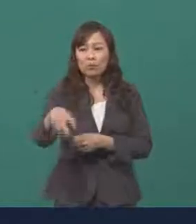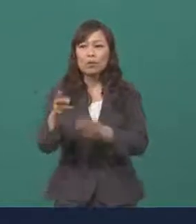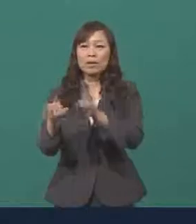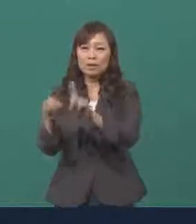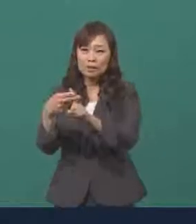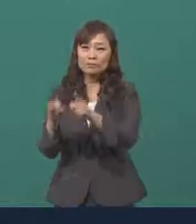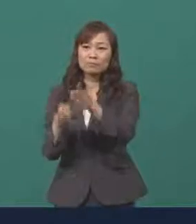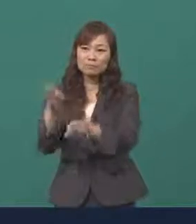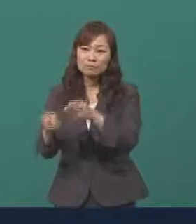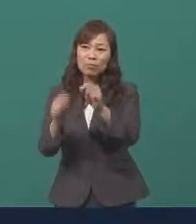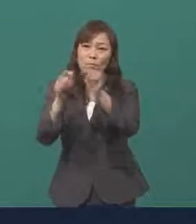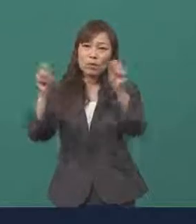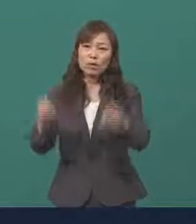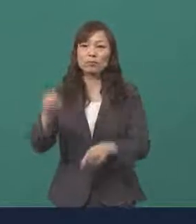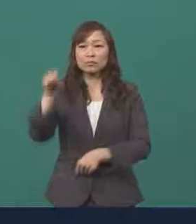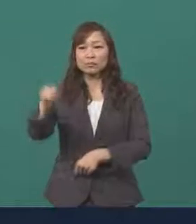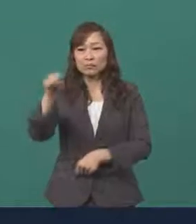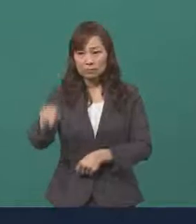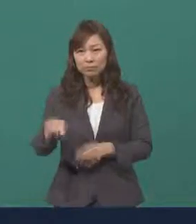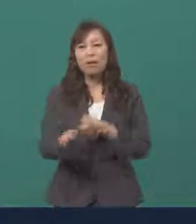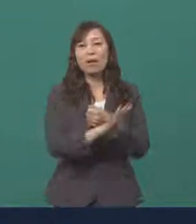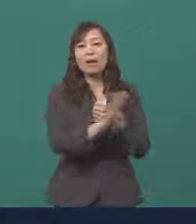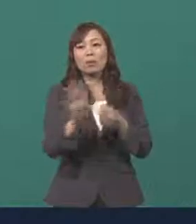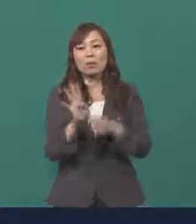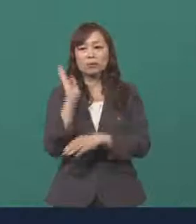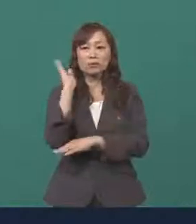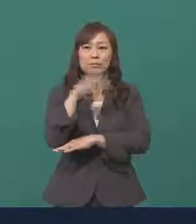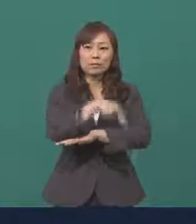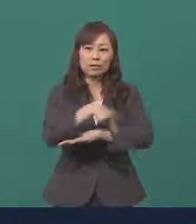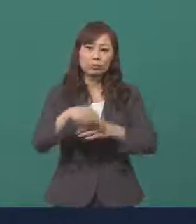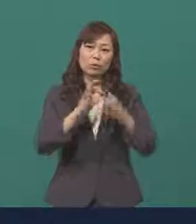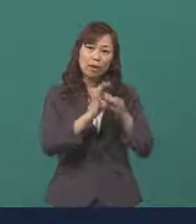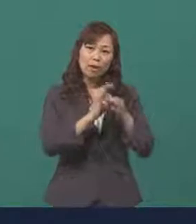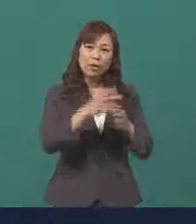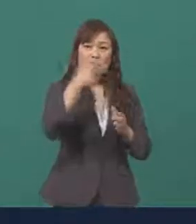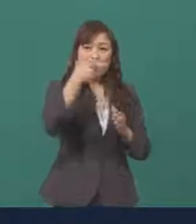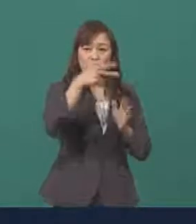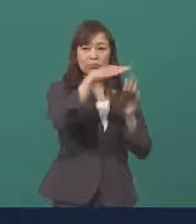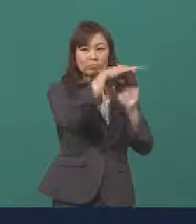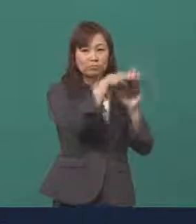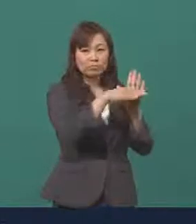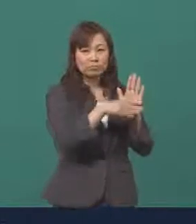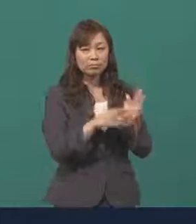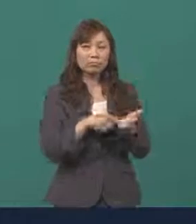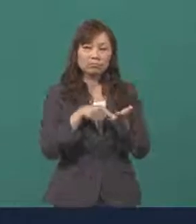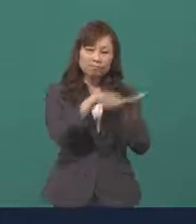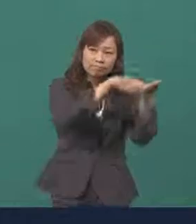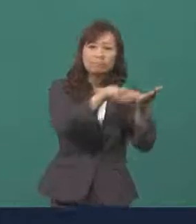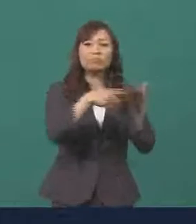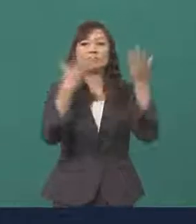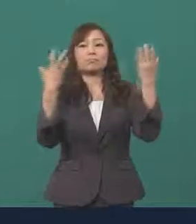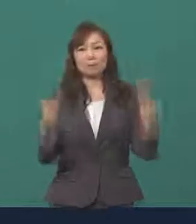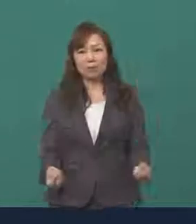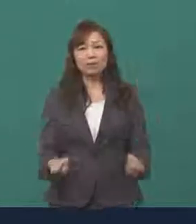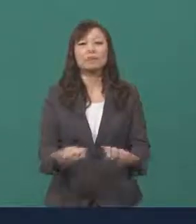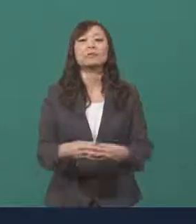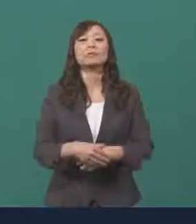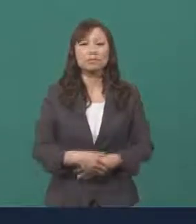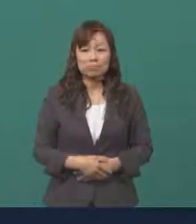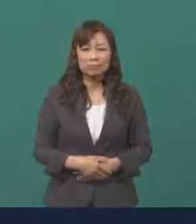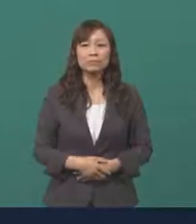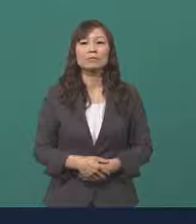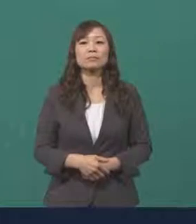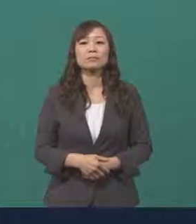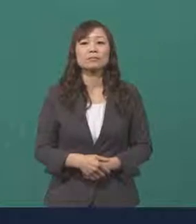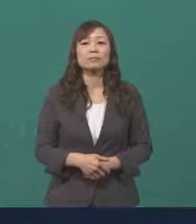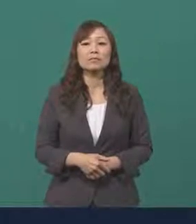の再稼働問題について、原発政策に関する7つの項目の実現を国に